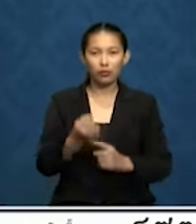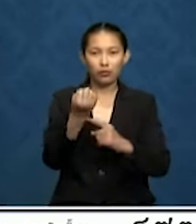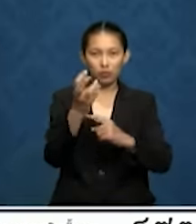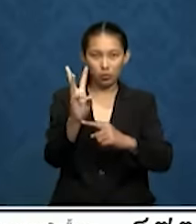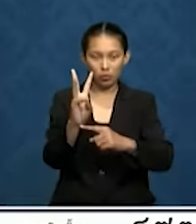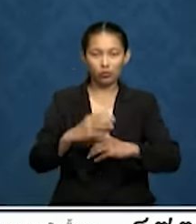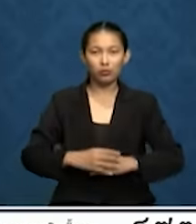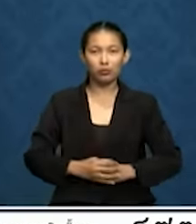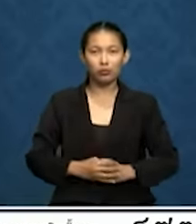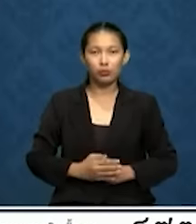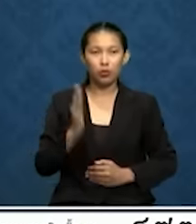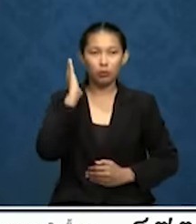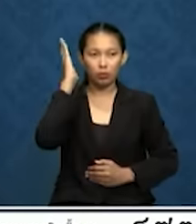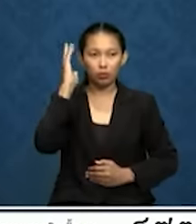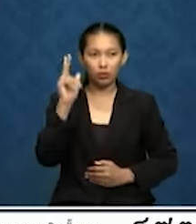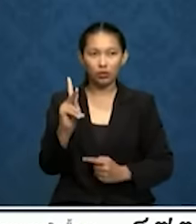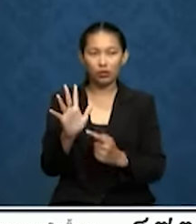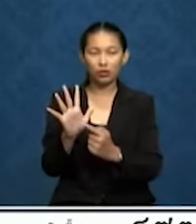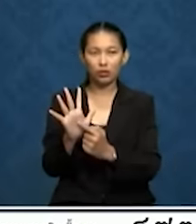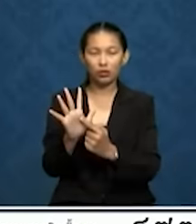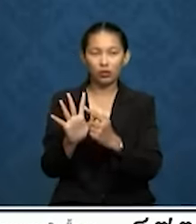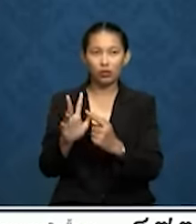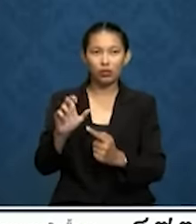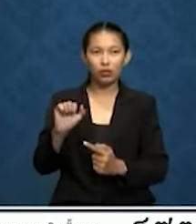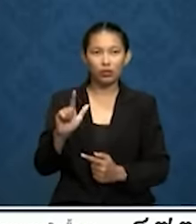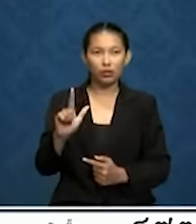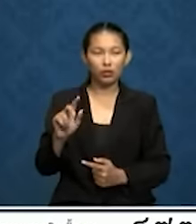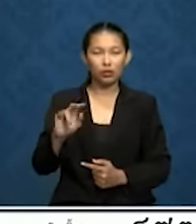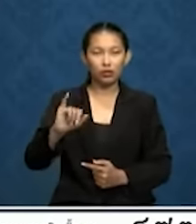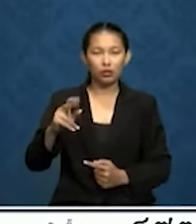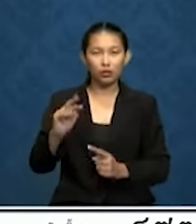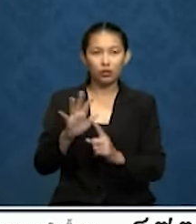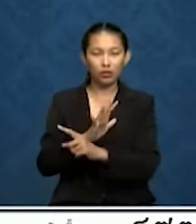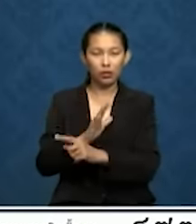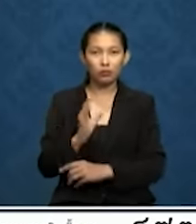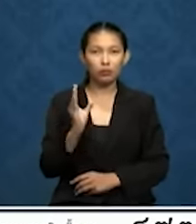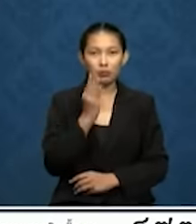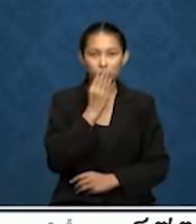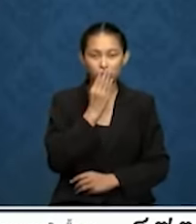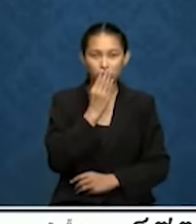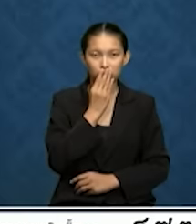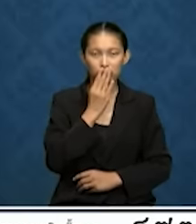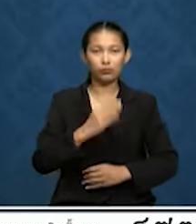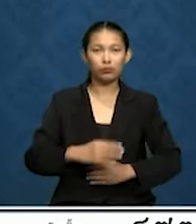16นายการตั้งปอง การตั้งปองประชาธิปัตย์งดออกเสียงครับ